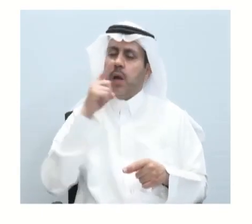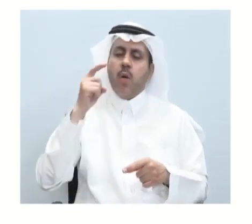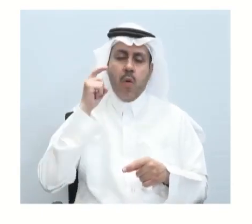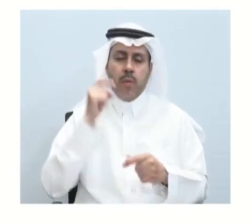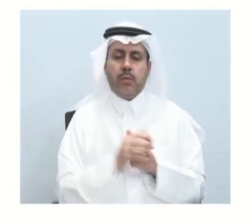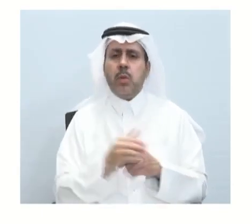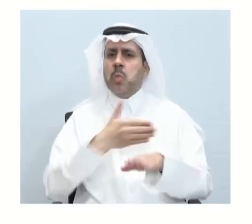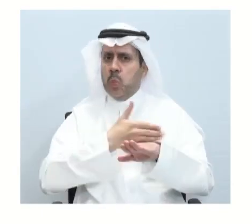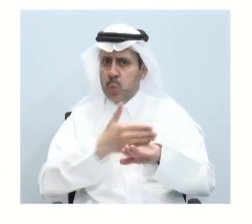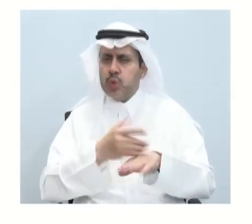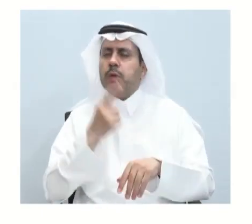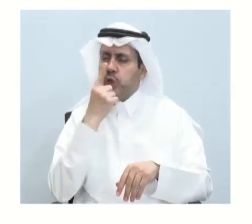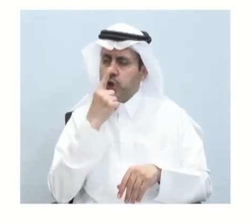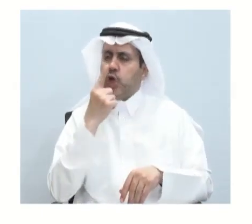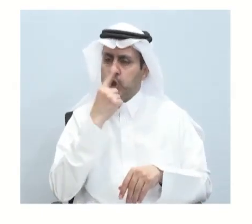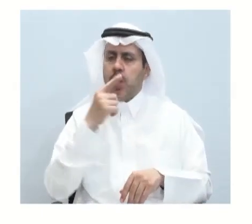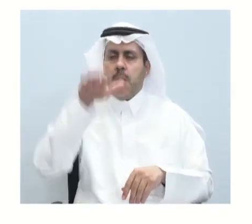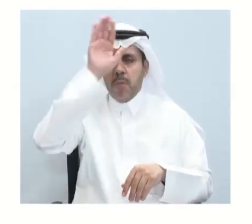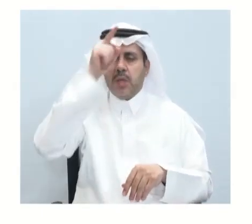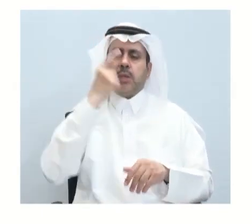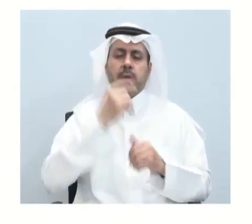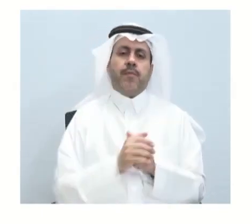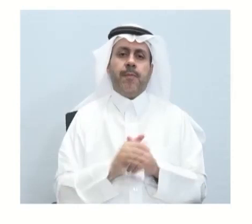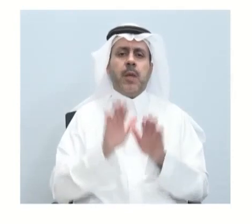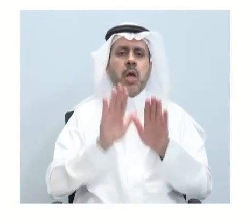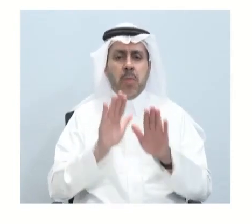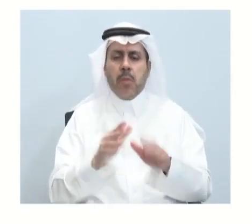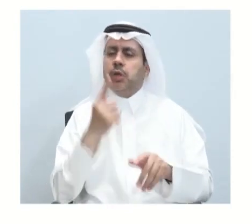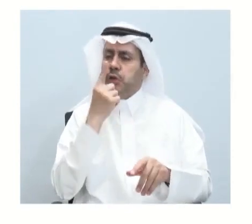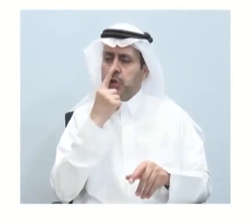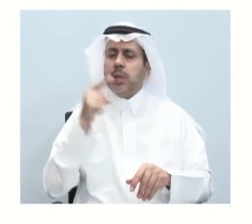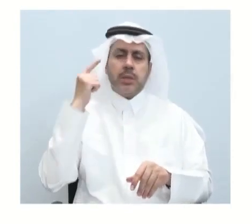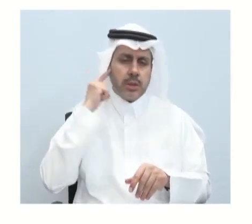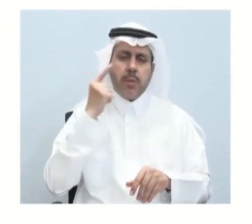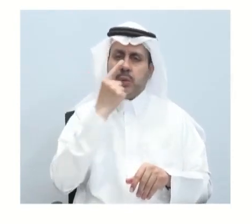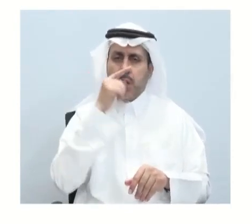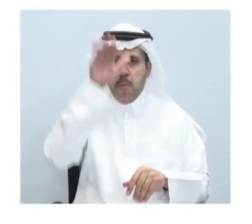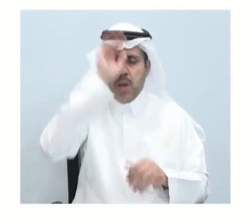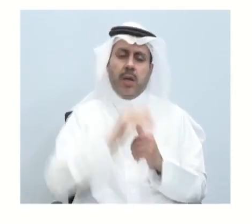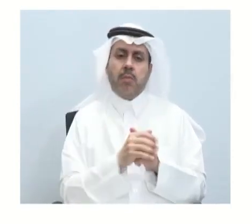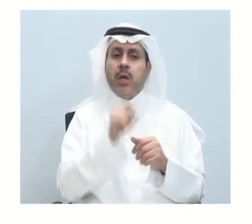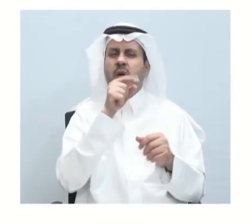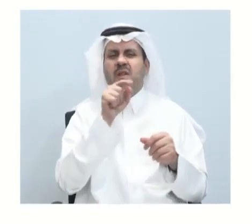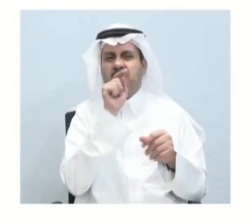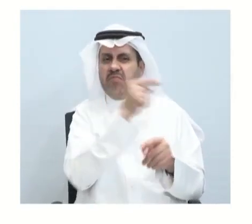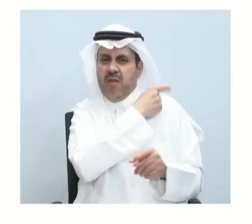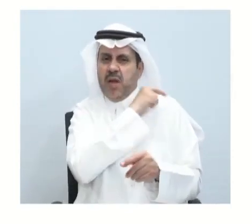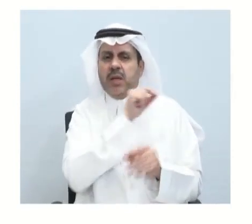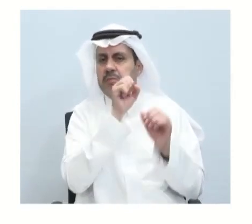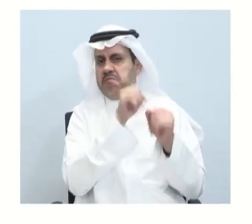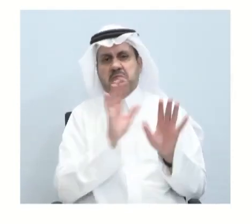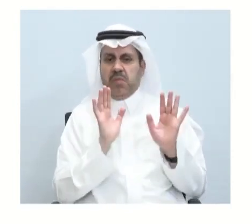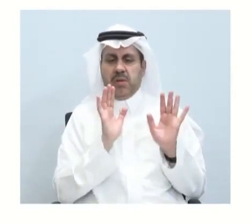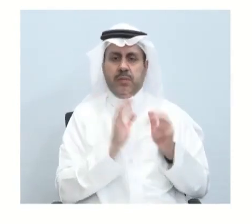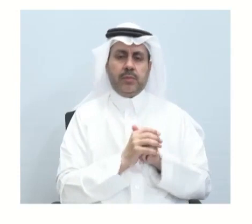فان هذا من حقوق ولي الامر يبقى على طاعته وال السمع والطاعه له مع انه يكره كما قال النبي عليه